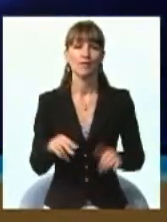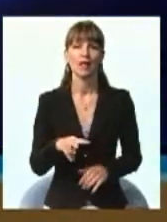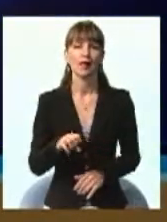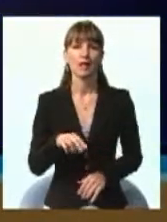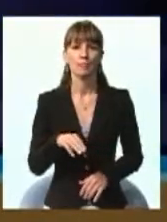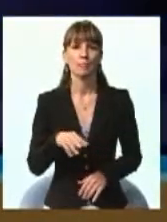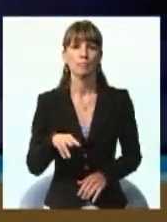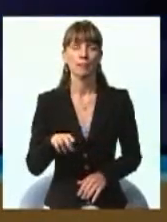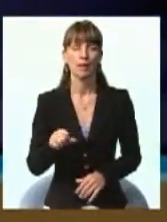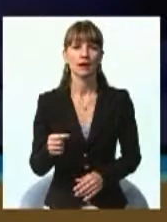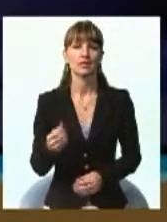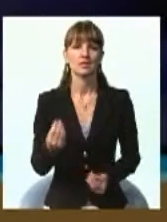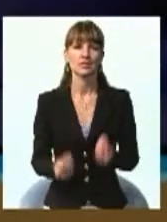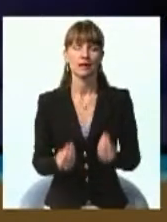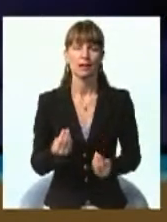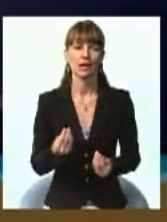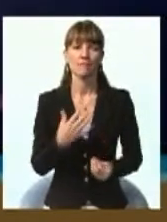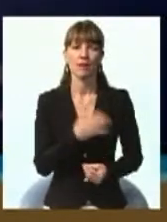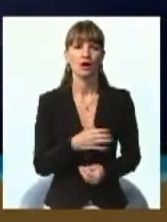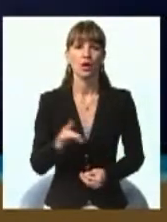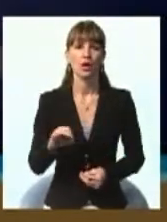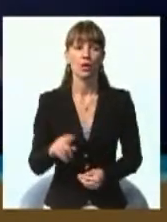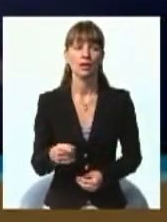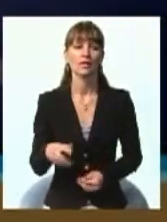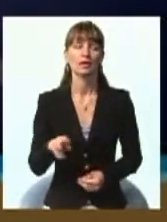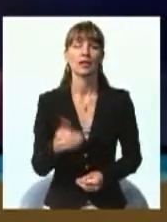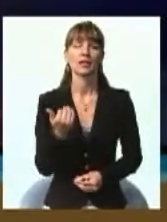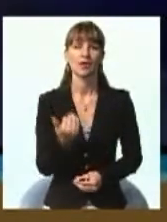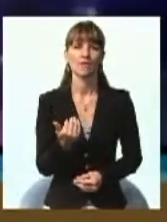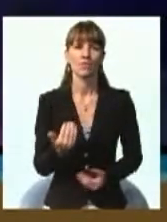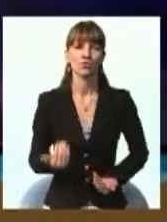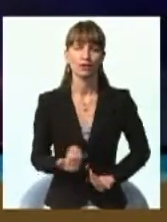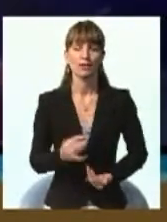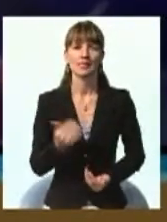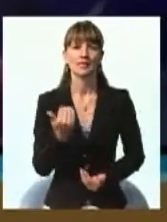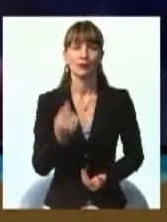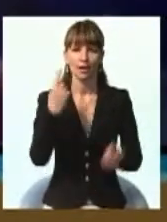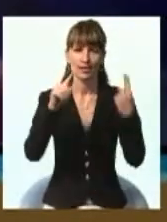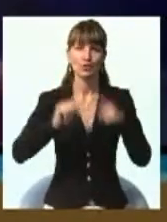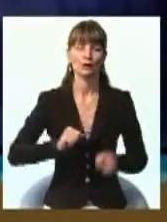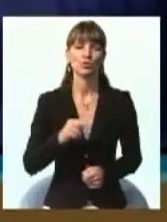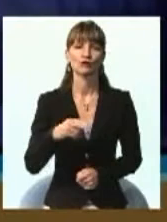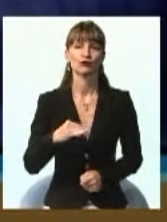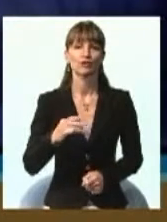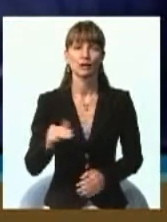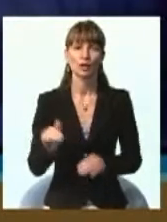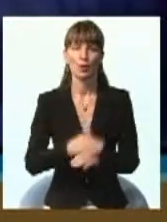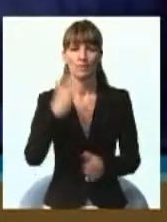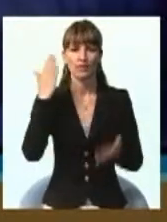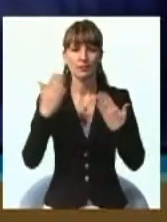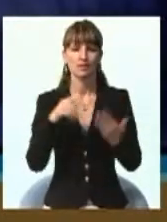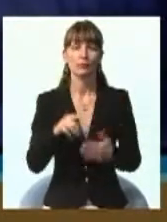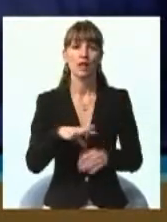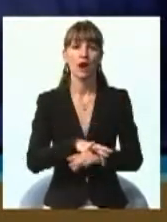зіграла важливу роль не лише в житті Аладдіна, а й для його нового казкового друга. Джин добрий, дуже веселий, але ж він усього лише